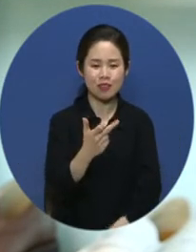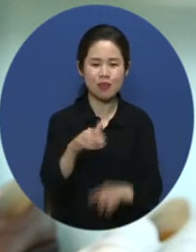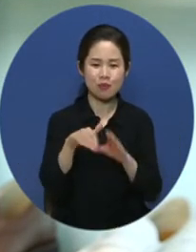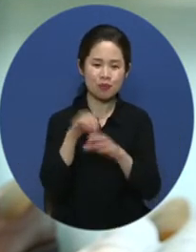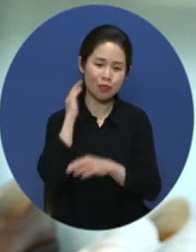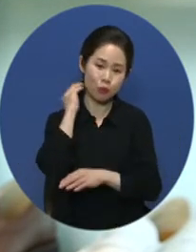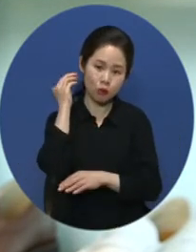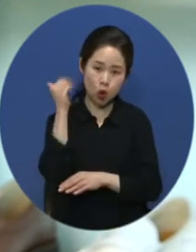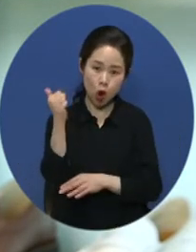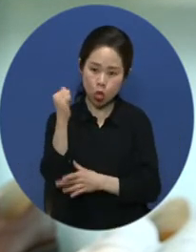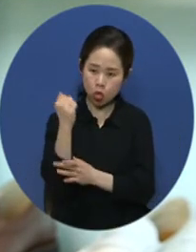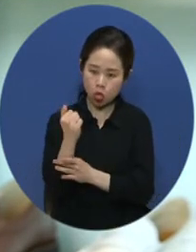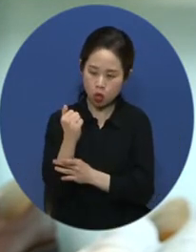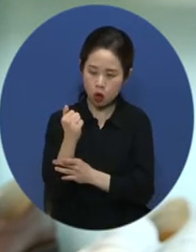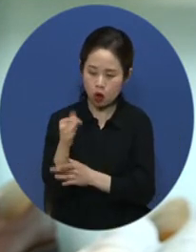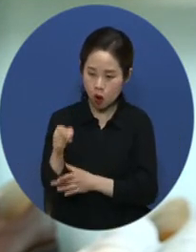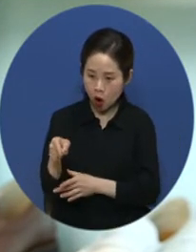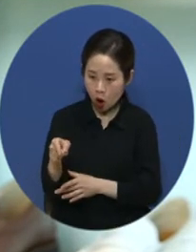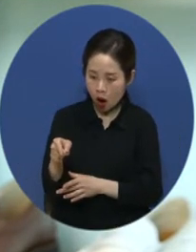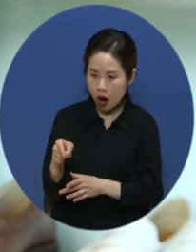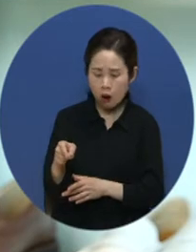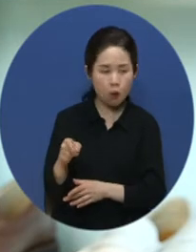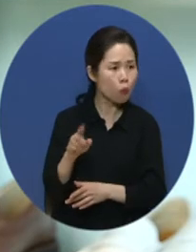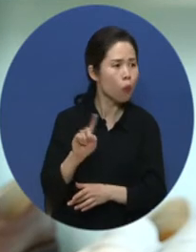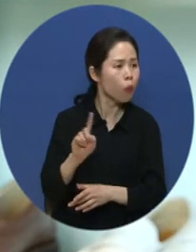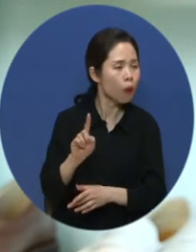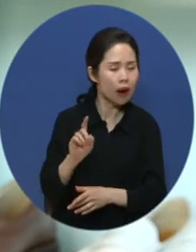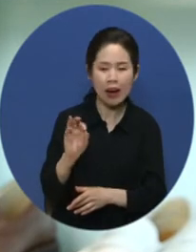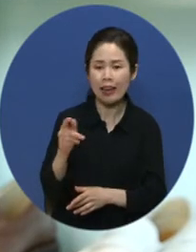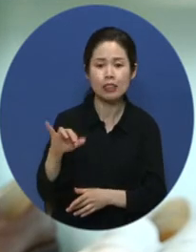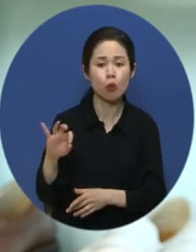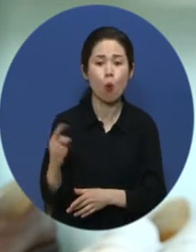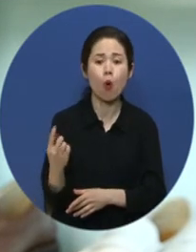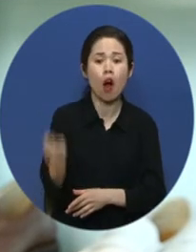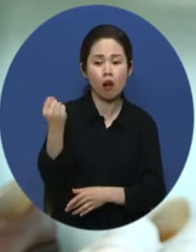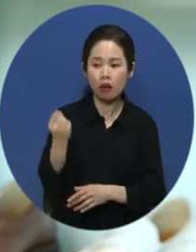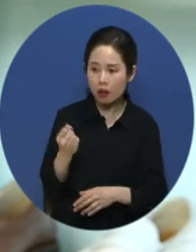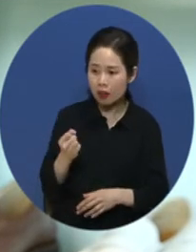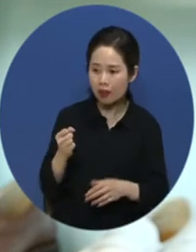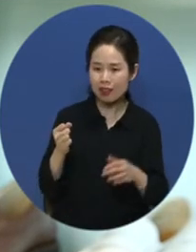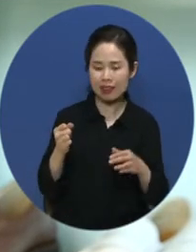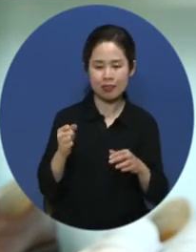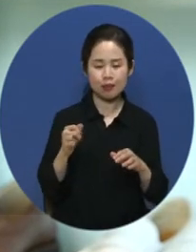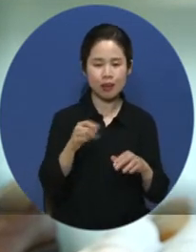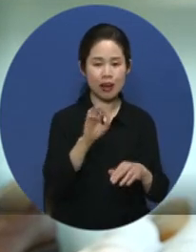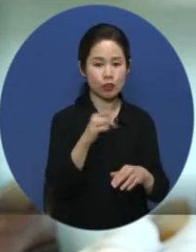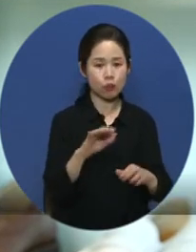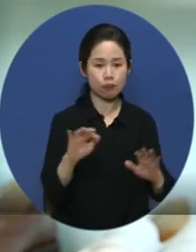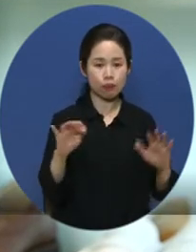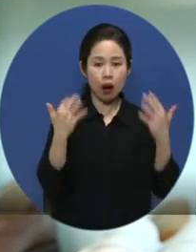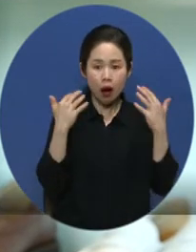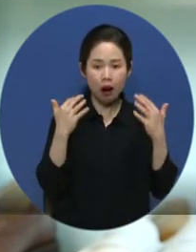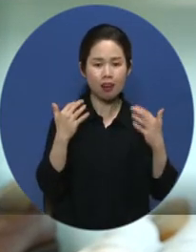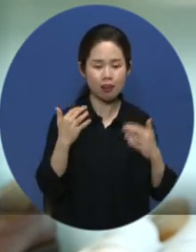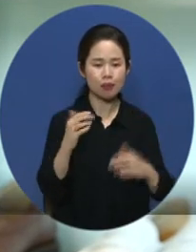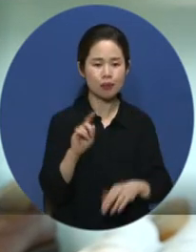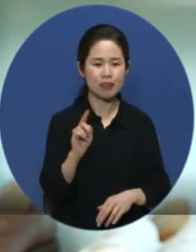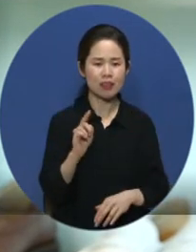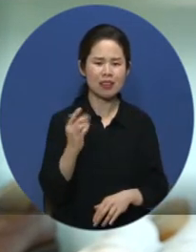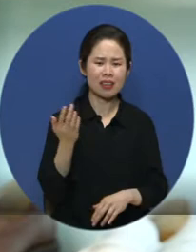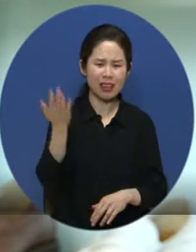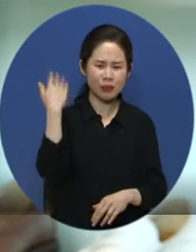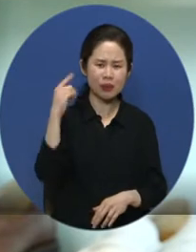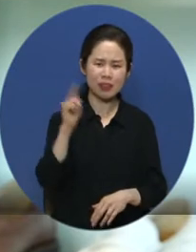받기 시작했는데요. 그때 주목을 받으셨을 때 기분이 어떠셨어요? 그때는 이제 아지오가 없었으니까 이미